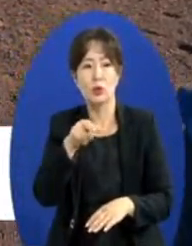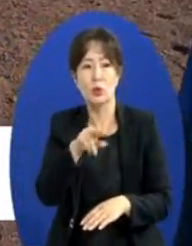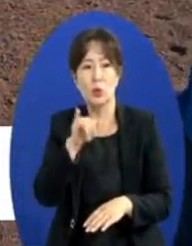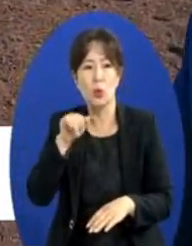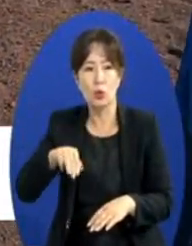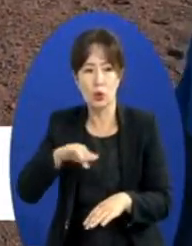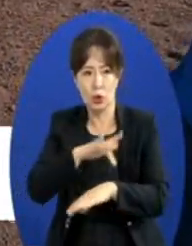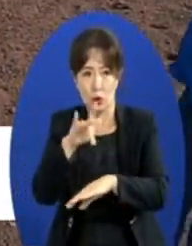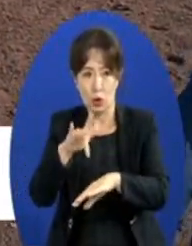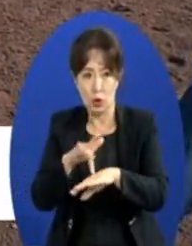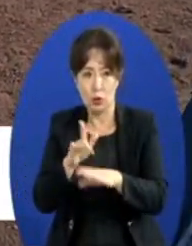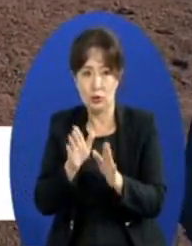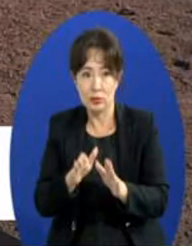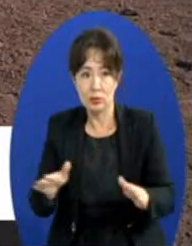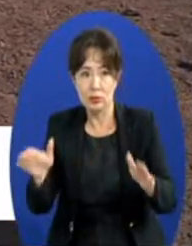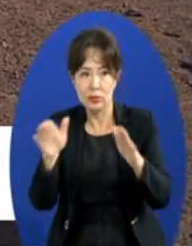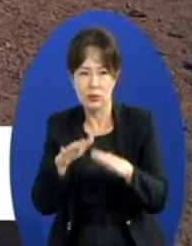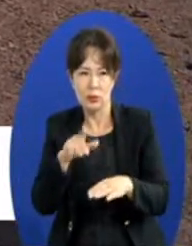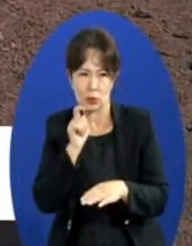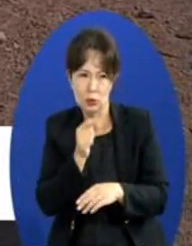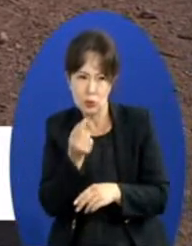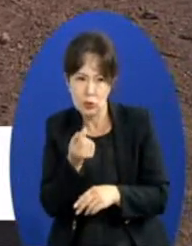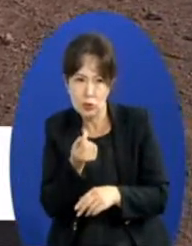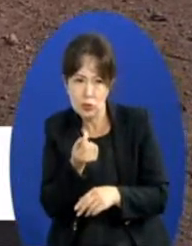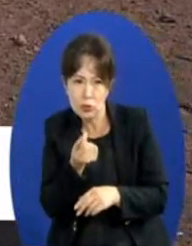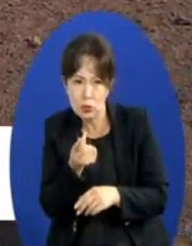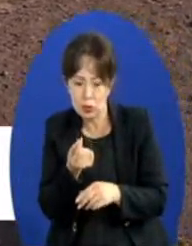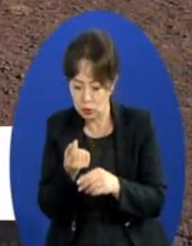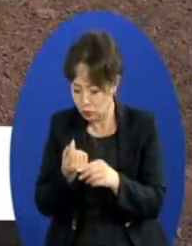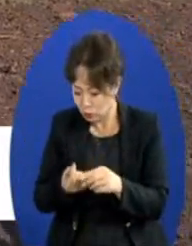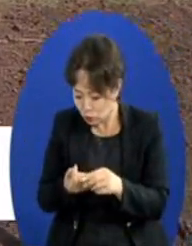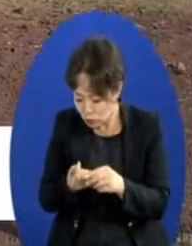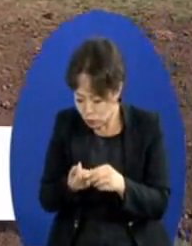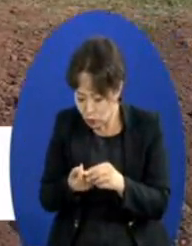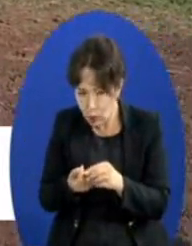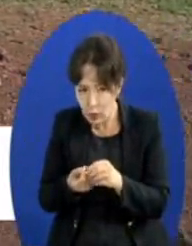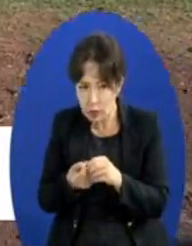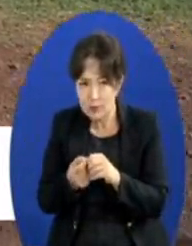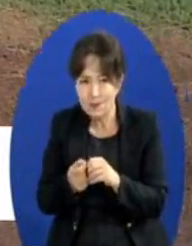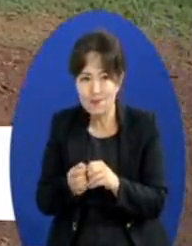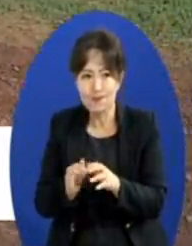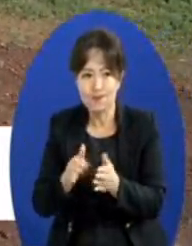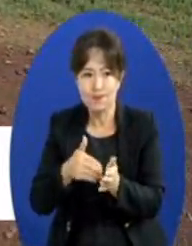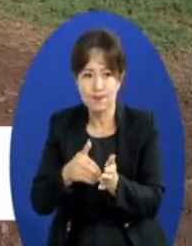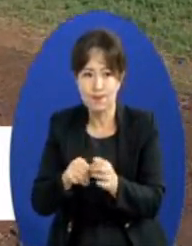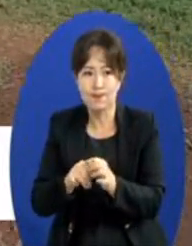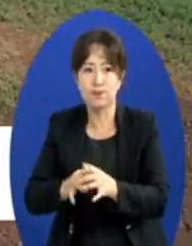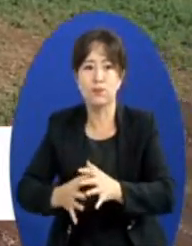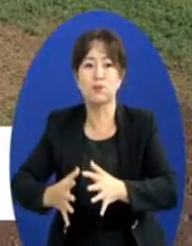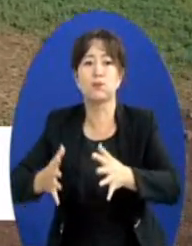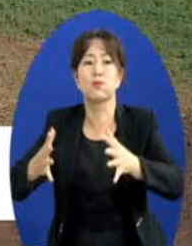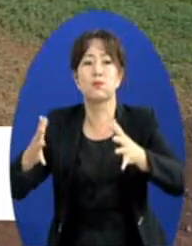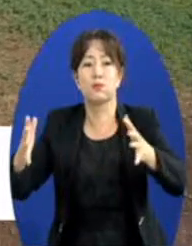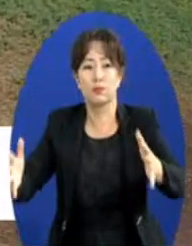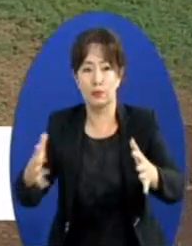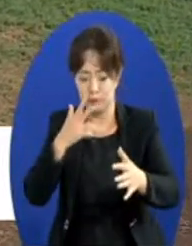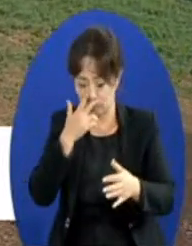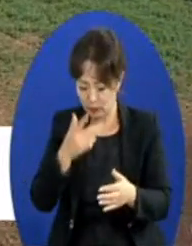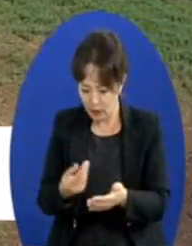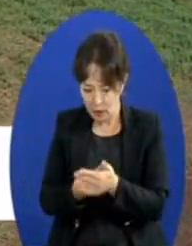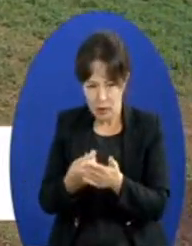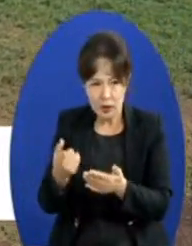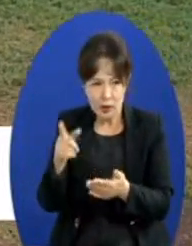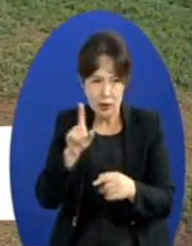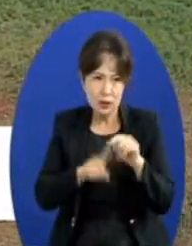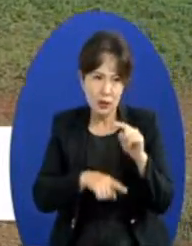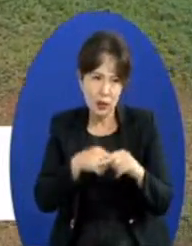шүү дээ. Тэгэхээр археологчд бол хорлын чинээ сэжүүрээс хотын чинээ судалгааг гаргаж ирдэг гэж та одоо бидэнд яг ингээд хотын ерөнхий